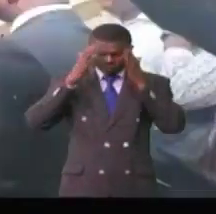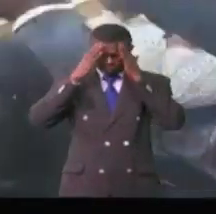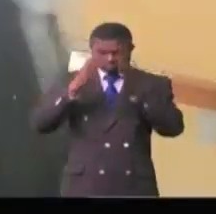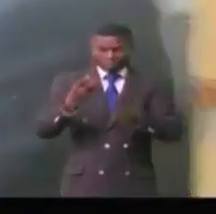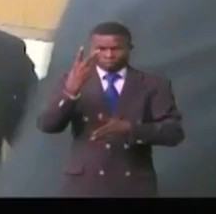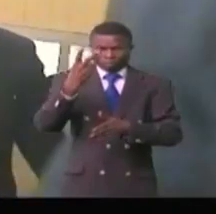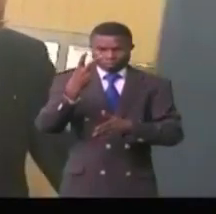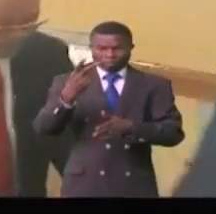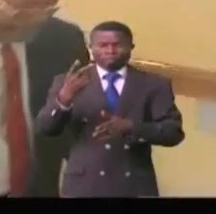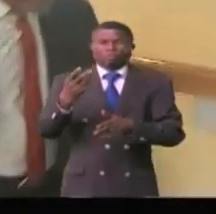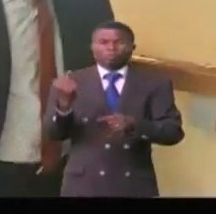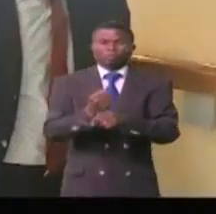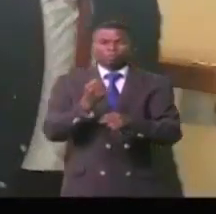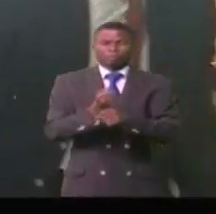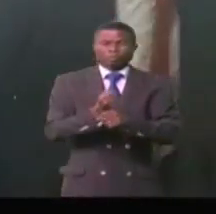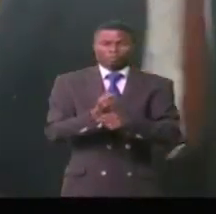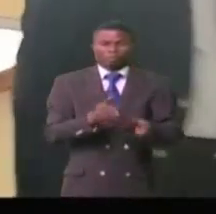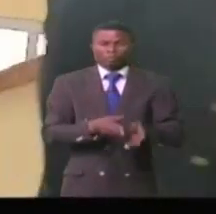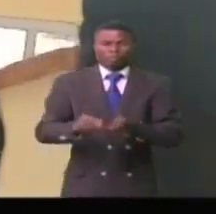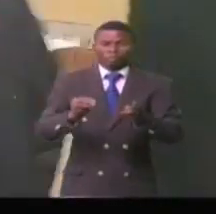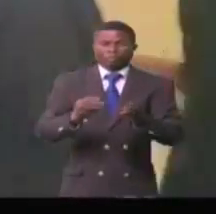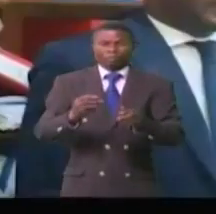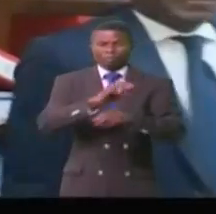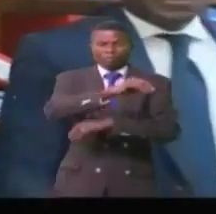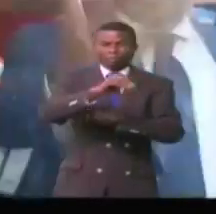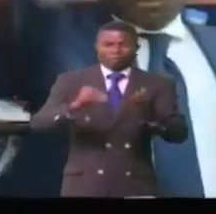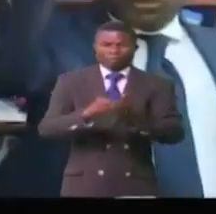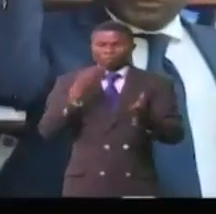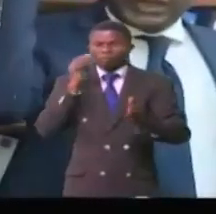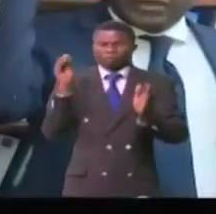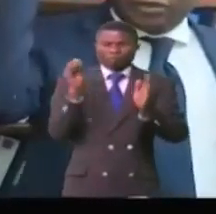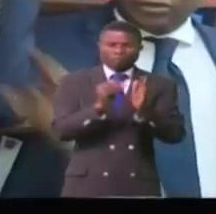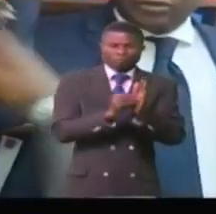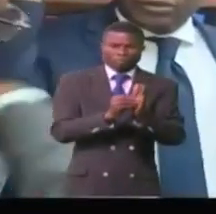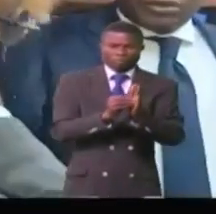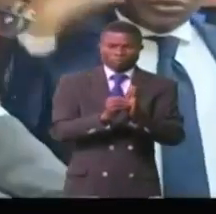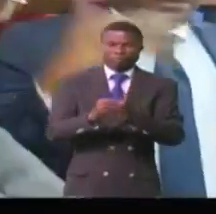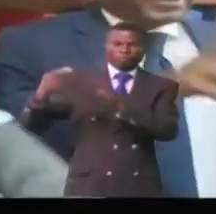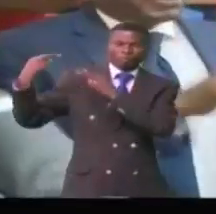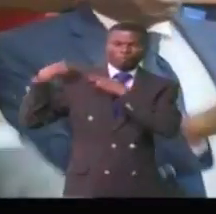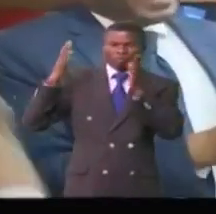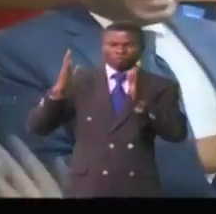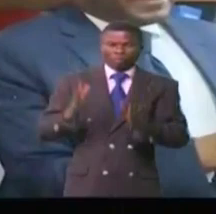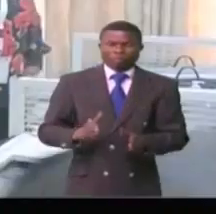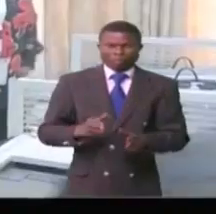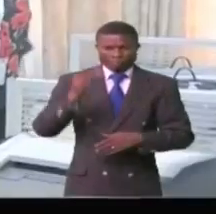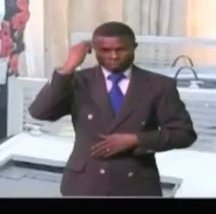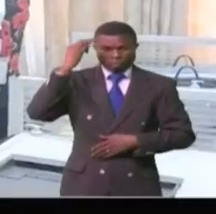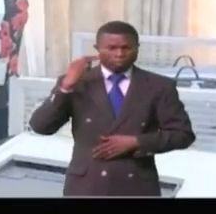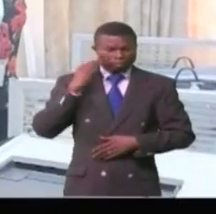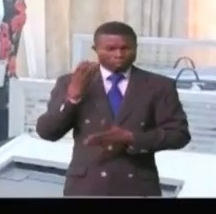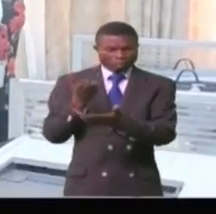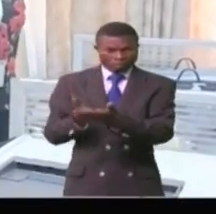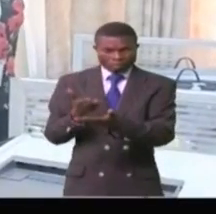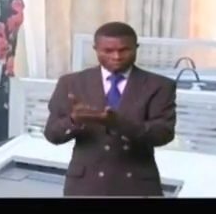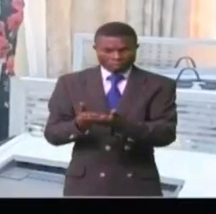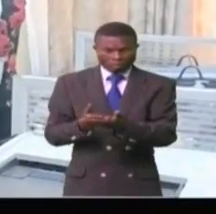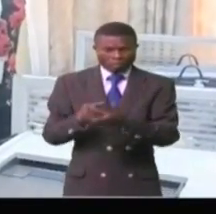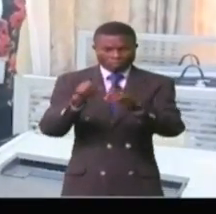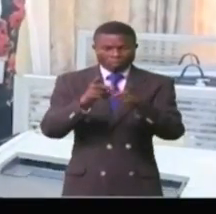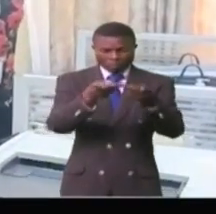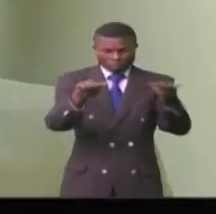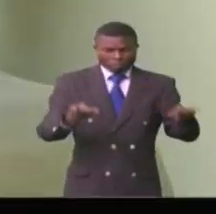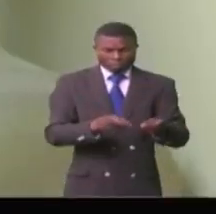unités de fonctionnement, à savoir un centre d'ordonnancement sous la responsabilité du ministre des tutelles et un